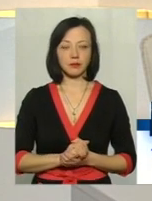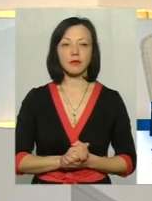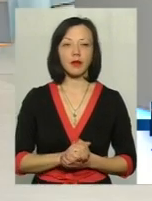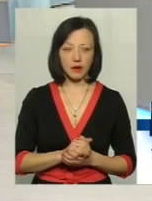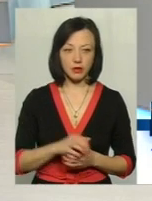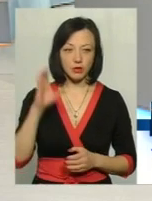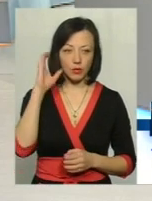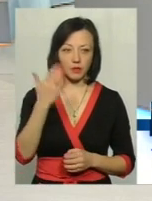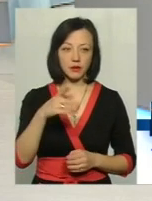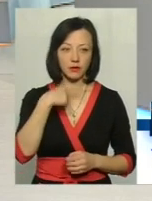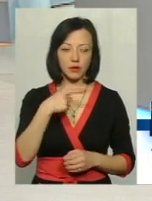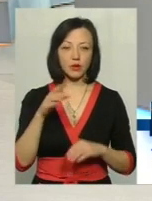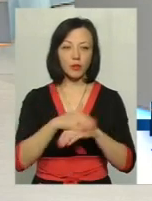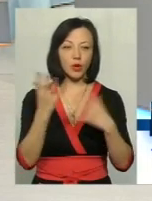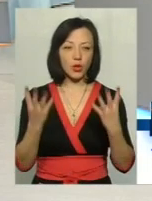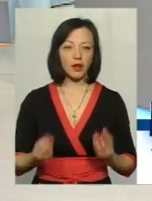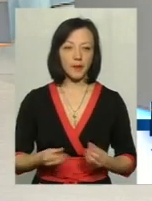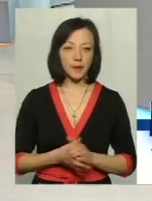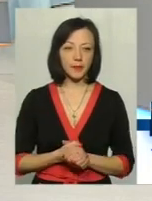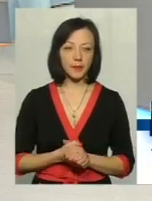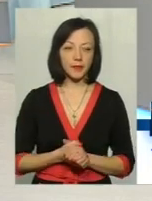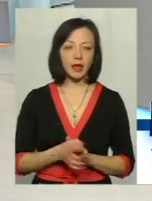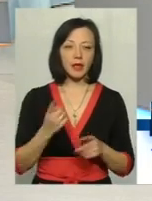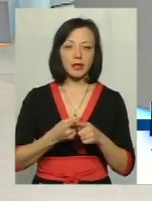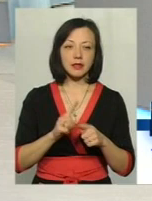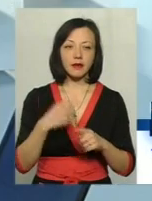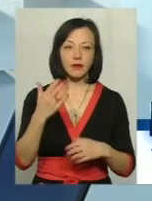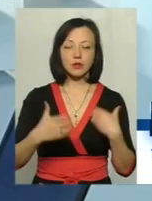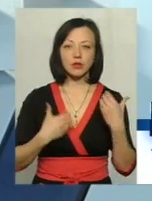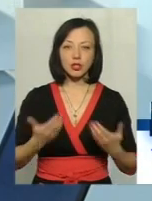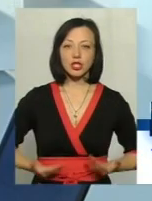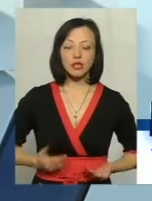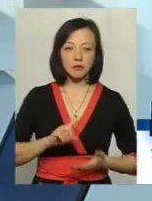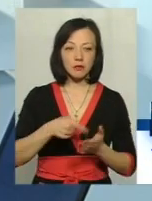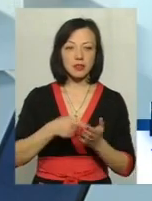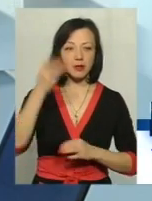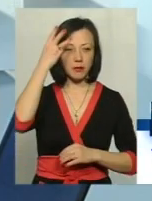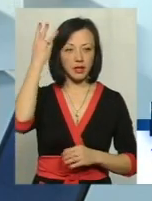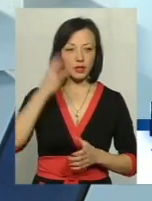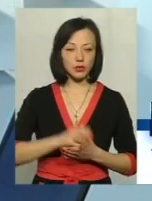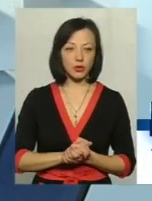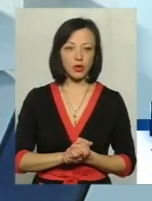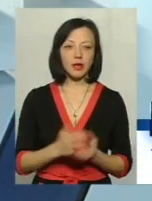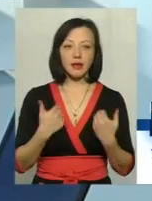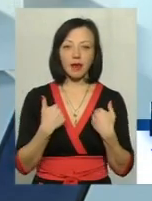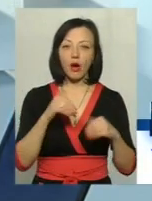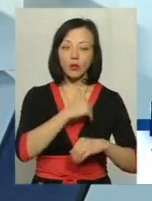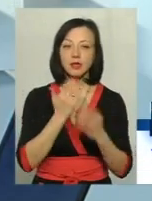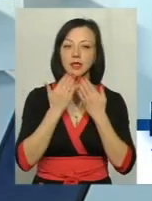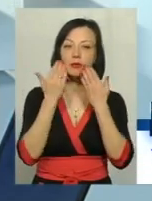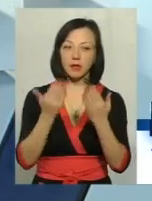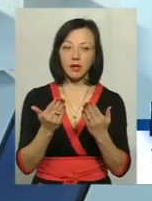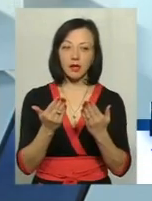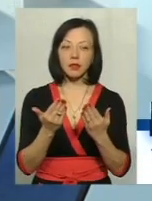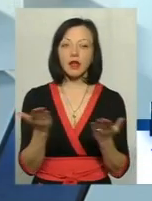Алло. Ми чуємо вас. Доброго дня. Доброго здоров'я. Це вас турбує жителька міста Хмельницького. Я вас хотіла запитати, а